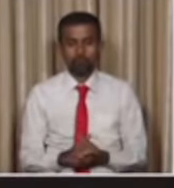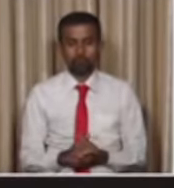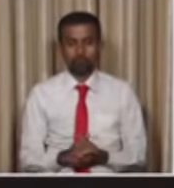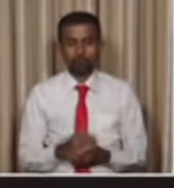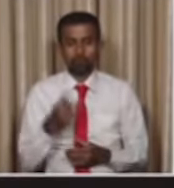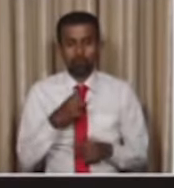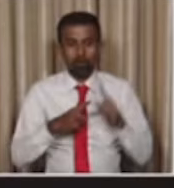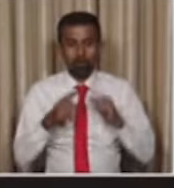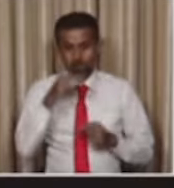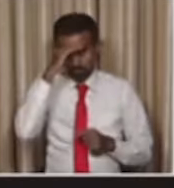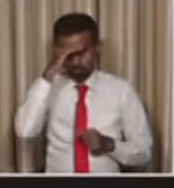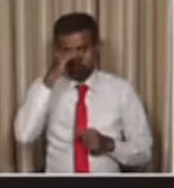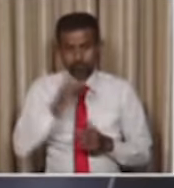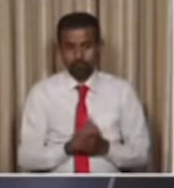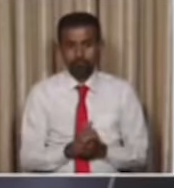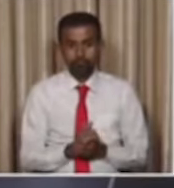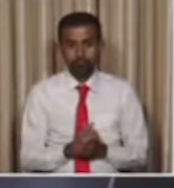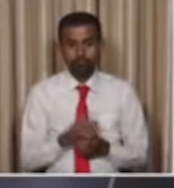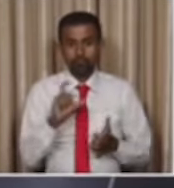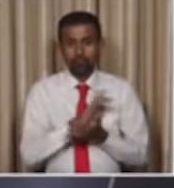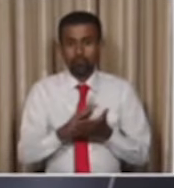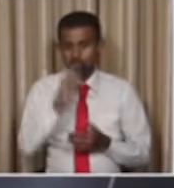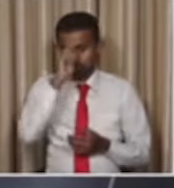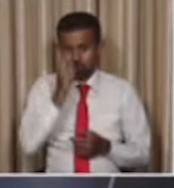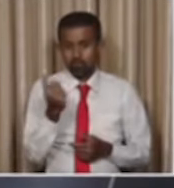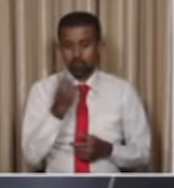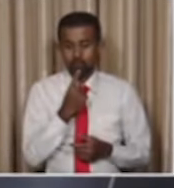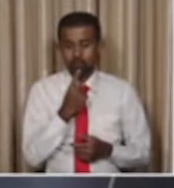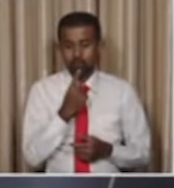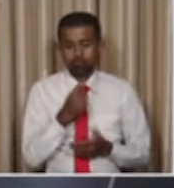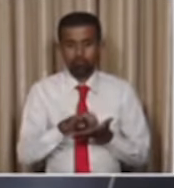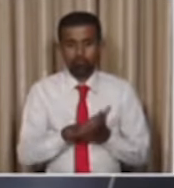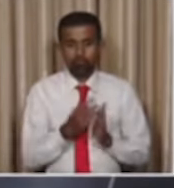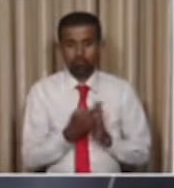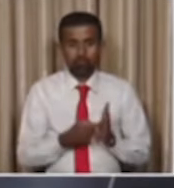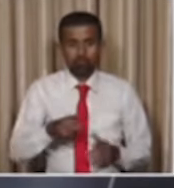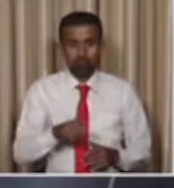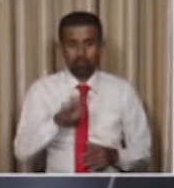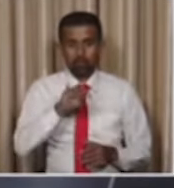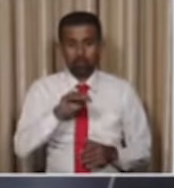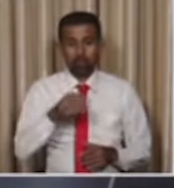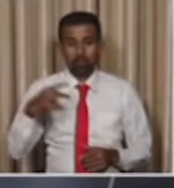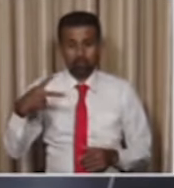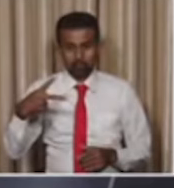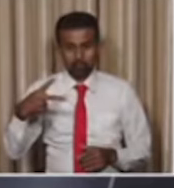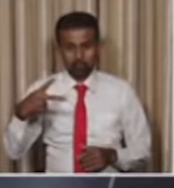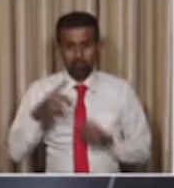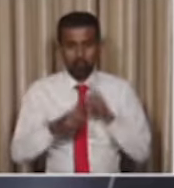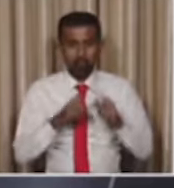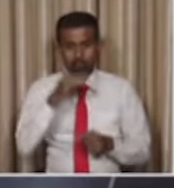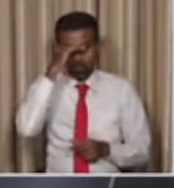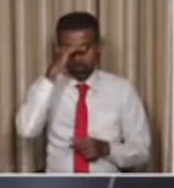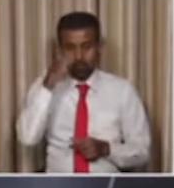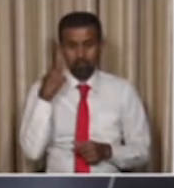ගරු නියෝජ්‍ය කතානායකතුමනි ගරු චරිතේරත් මැතිතුමා ඉදිරිපත් කරපු ස්ථාවර නියෝග 142 පැහැදිලි වෙතුම. කතානායකරු